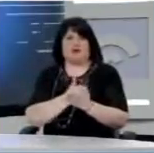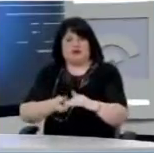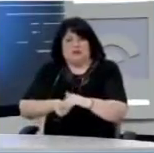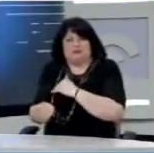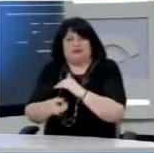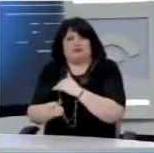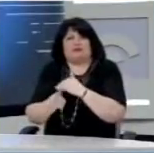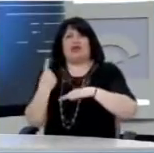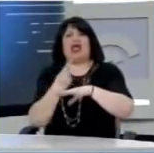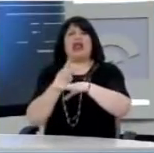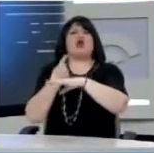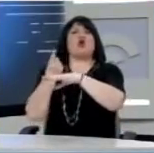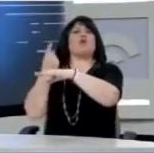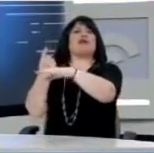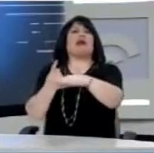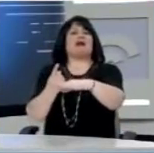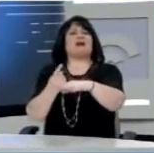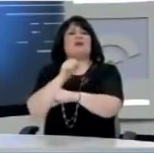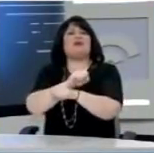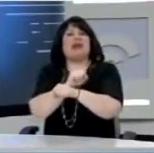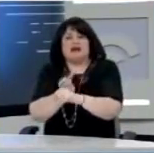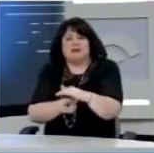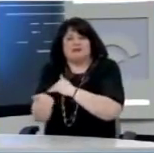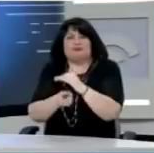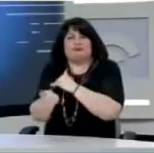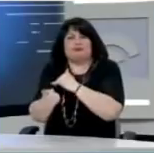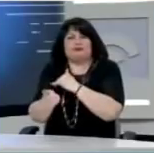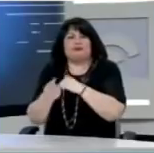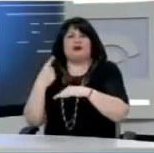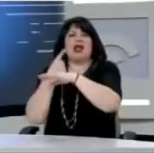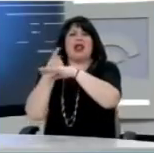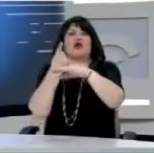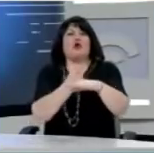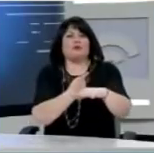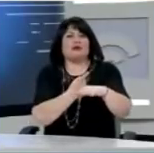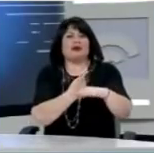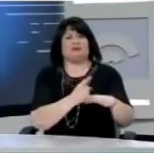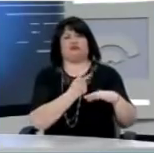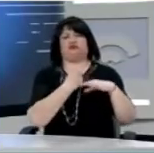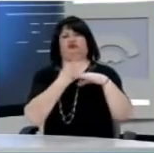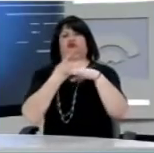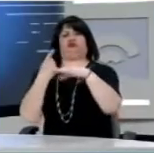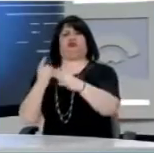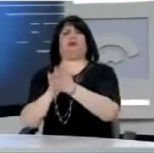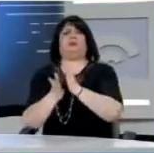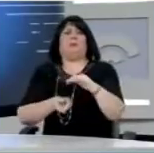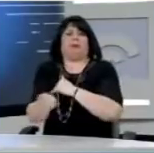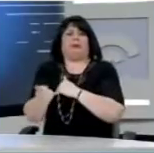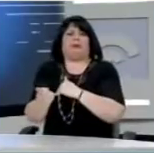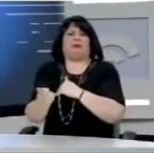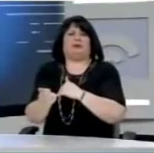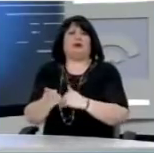δραπέτευαν με ελικόπτερα από τις φυλακές. Έτσι, ερχόντουσαν τα ελικόπτερα και τους παίρνανε τις φυλακές και φεύγανε. Ούτε